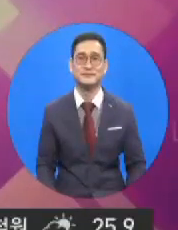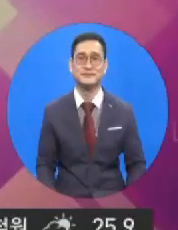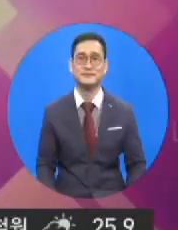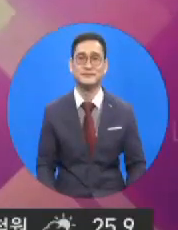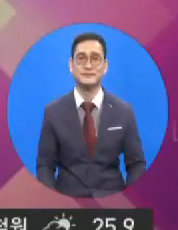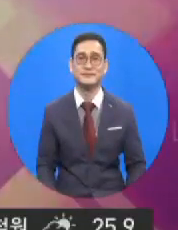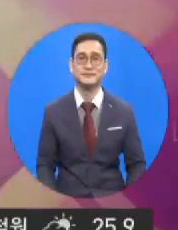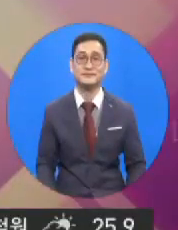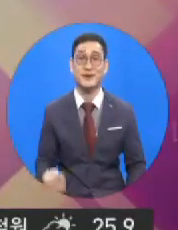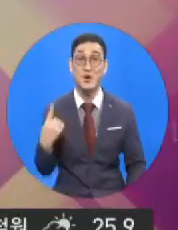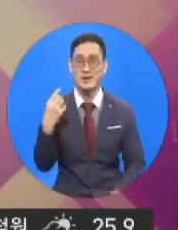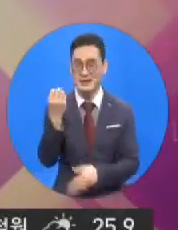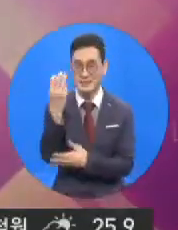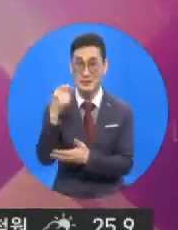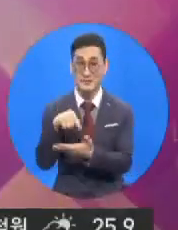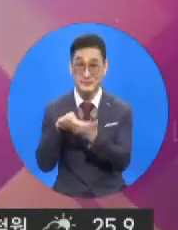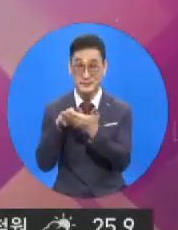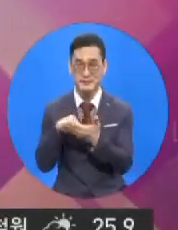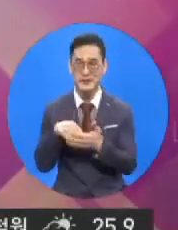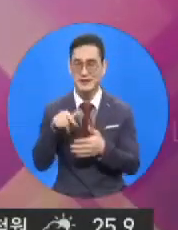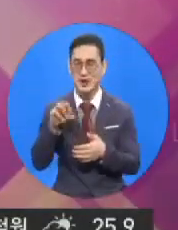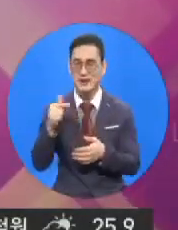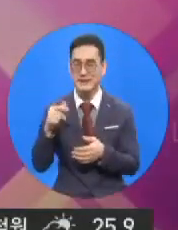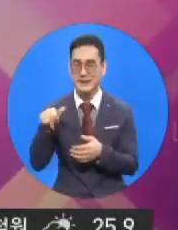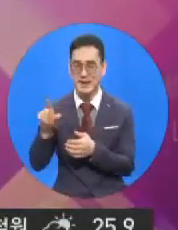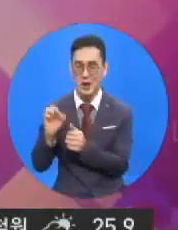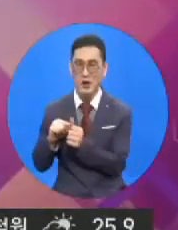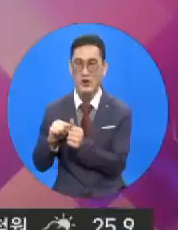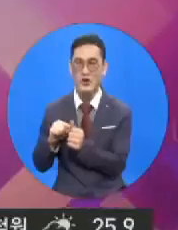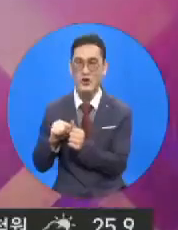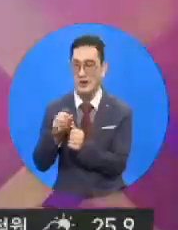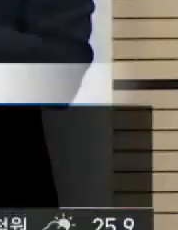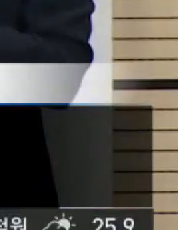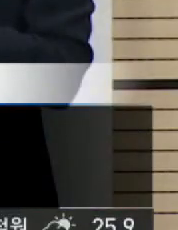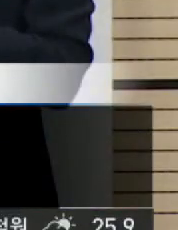어제 말씀을 드렸는데 정은경 본부장이 이렇게 밝혔습니다.